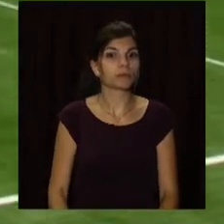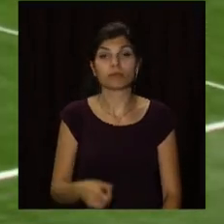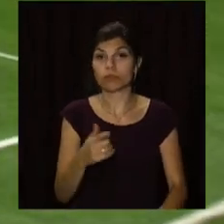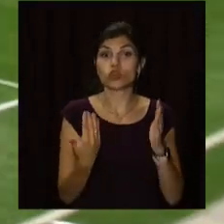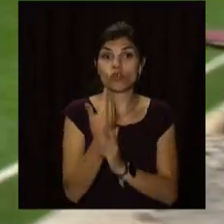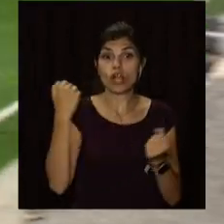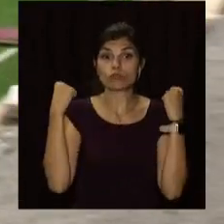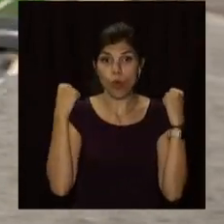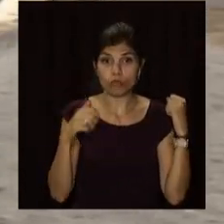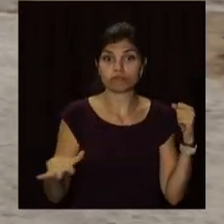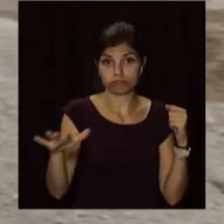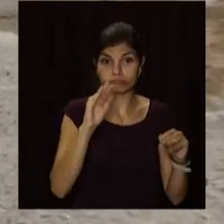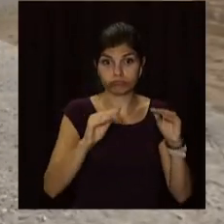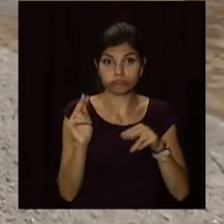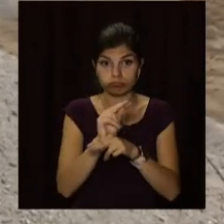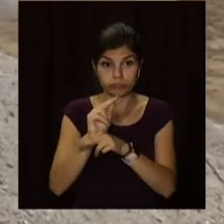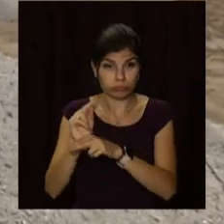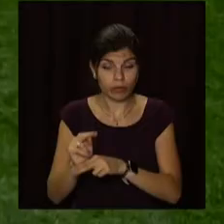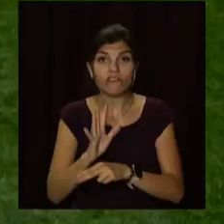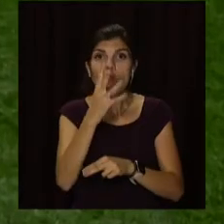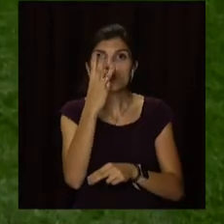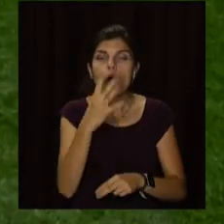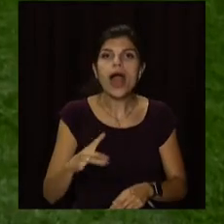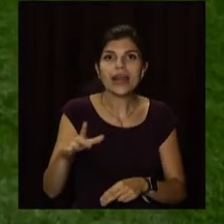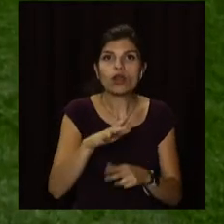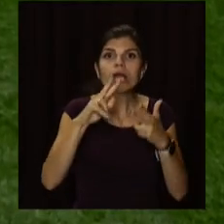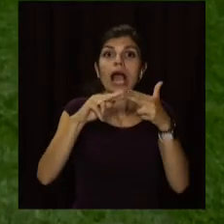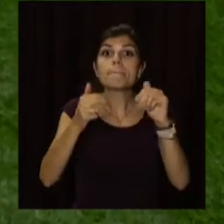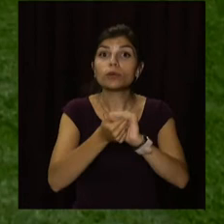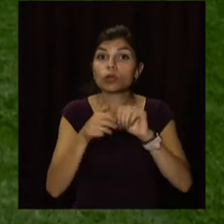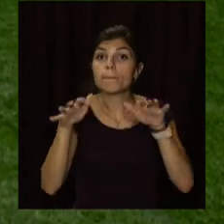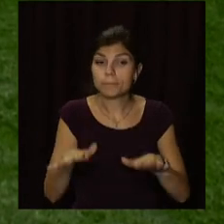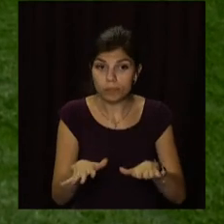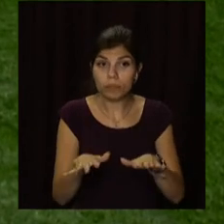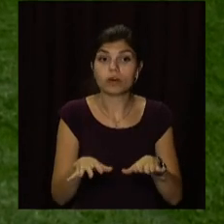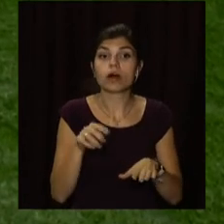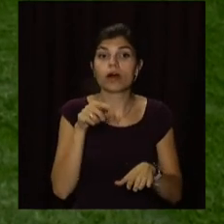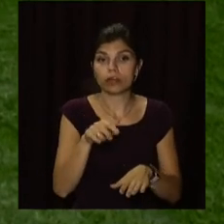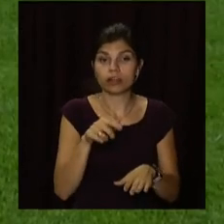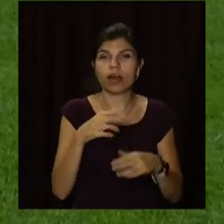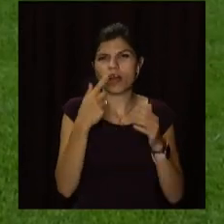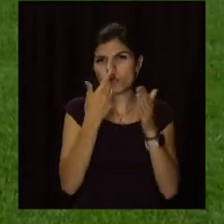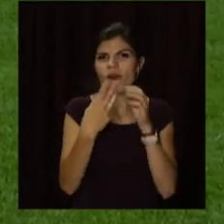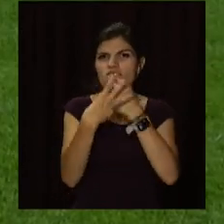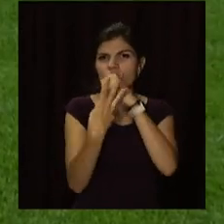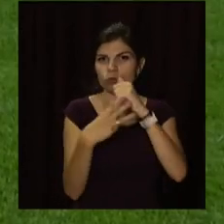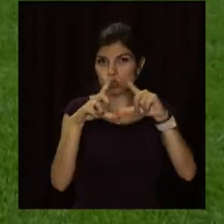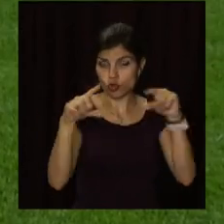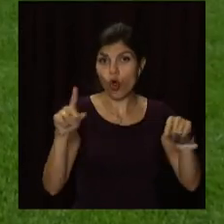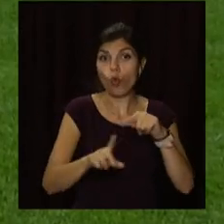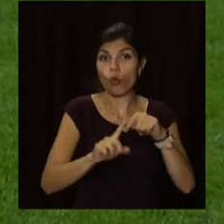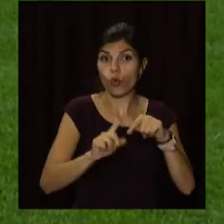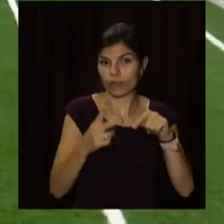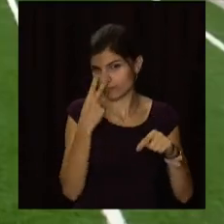Будівництво нових спортивних об'єктів триває одразу в трьох районах Кам'янського. Спорудження мультистадіону поблизу 18-ї школи вже на